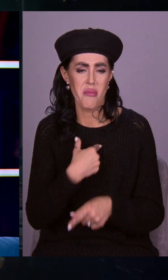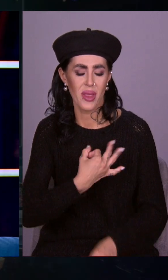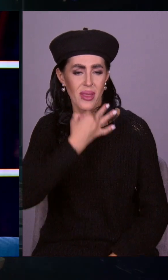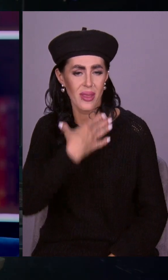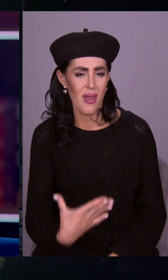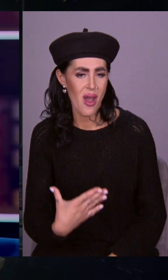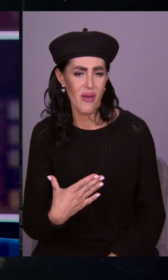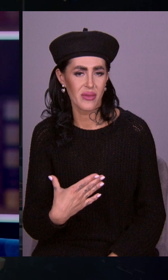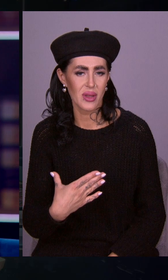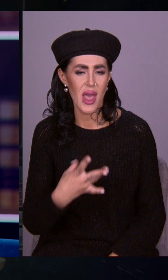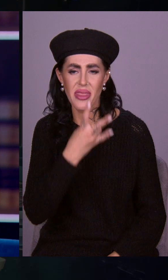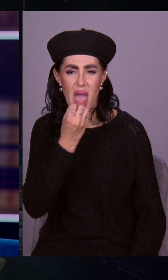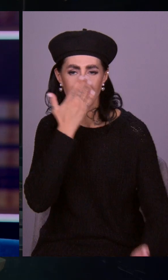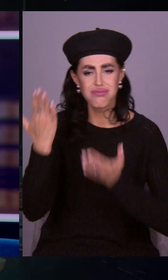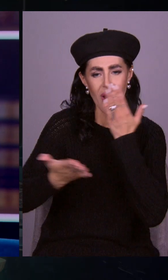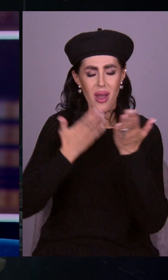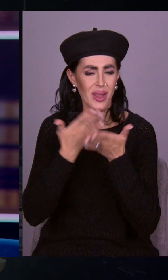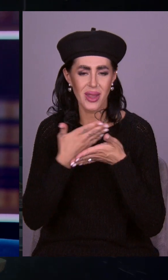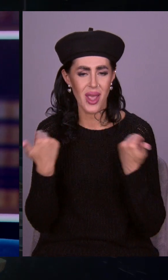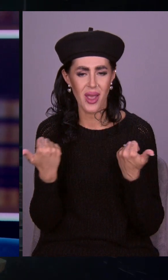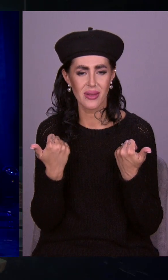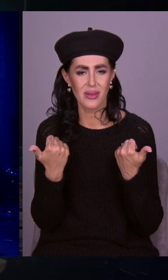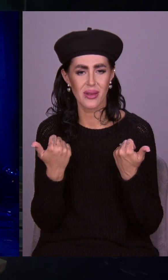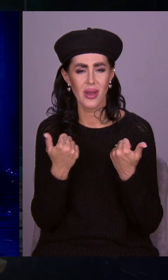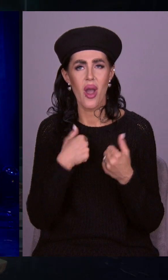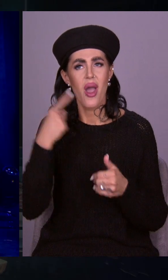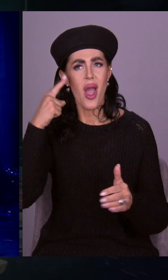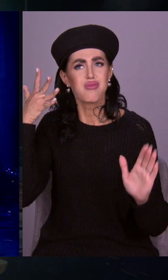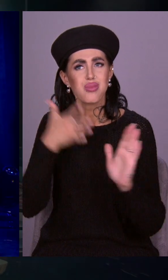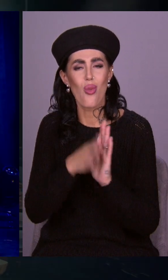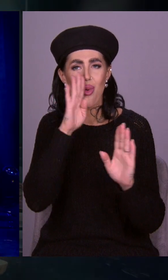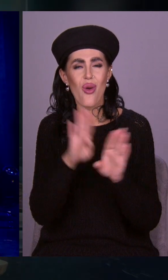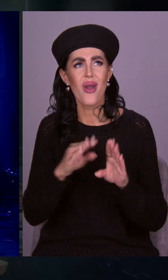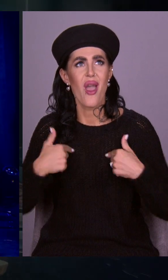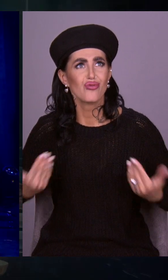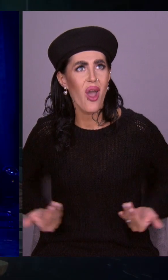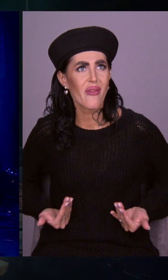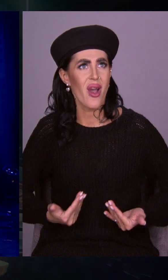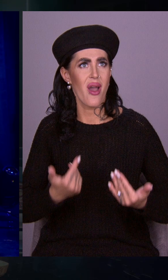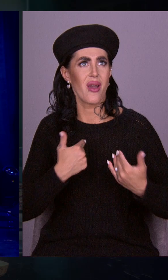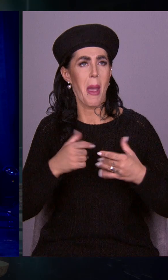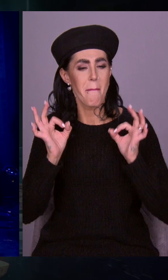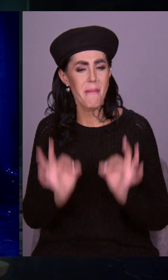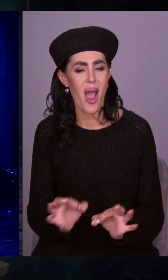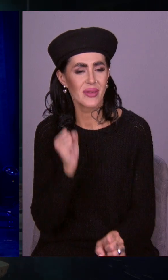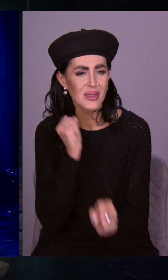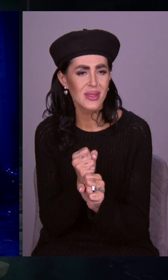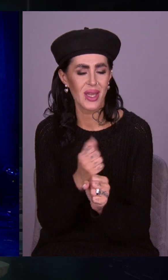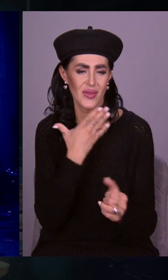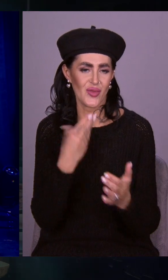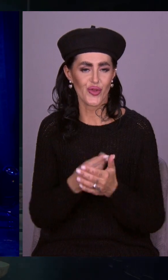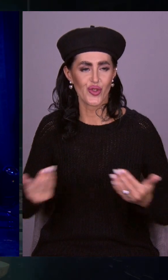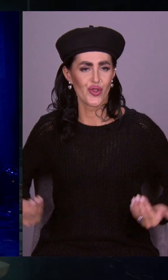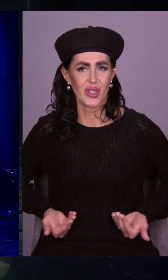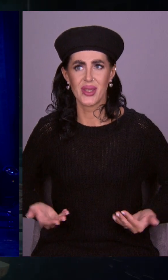що цей момент я також відчуваю себе потрібною, почуваю себе живою і відчуваю, що я роблю правильні речі в своєму житті. І, типу,